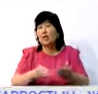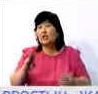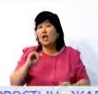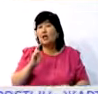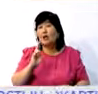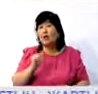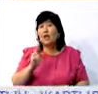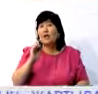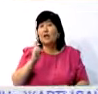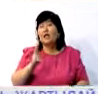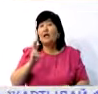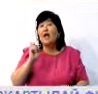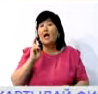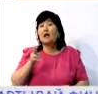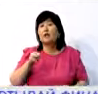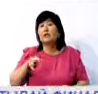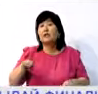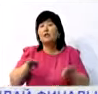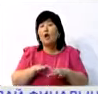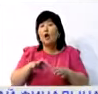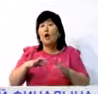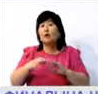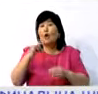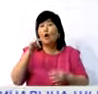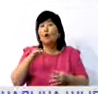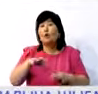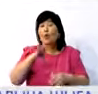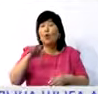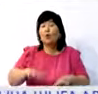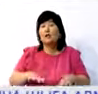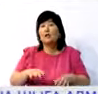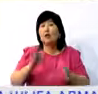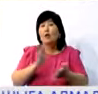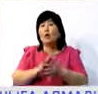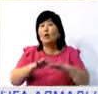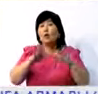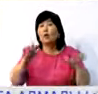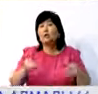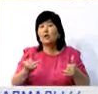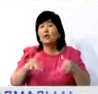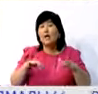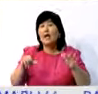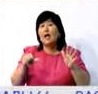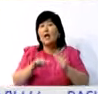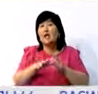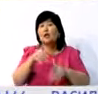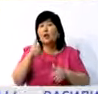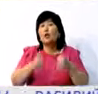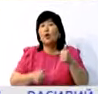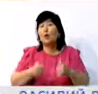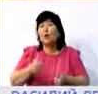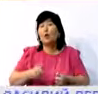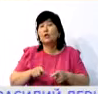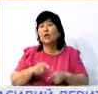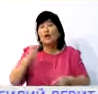Жаңақорған кент әкімдігіне қатысты болды. Аудан орталығындағы қоқыс алаңын ұстап тұру жұмыстары үшін өткізілген электронды конкурста